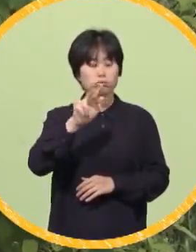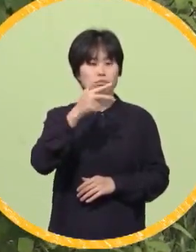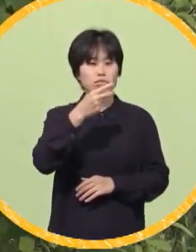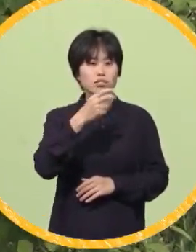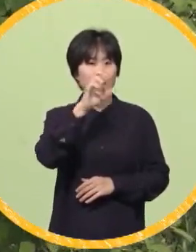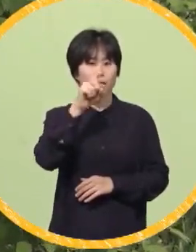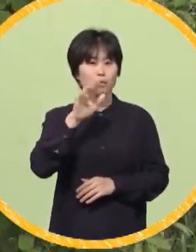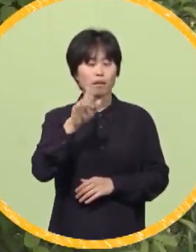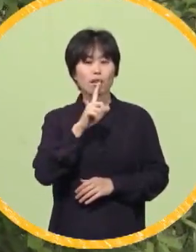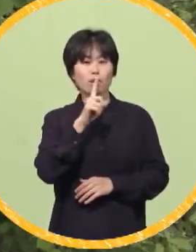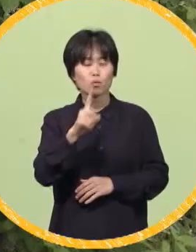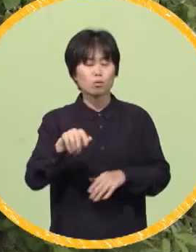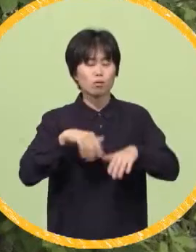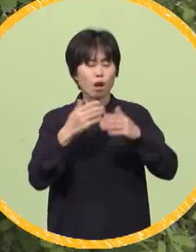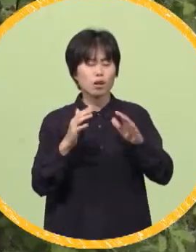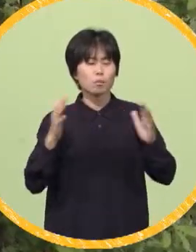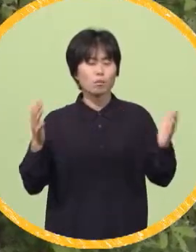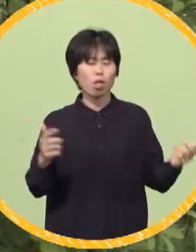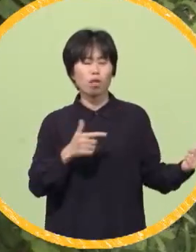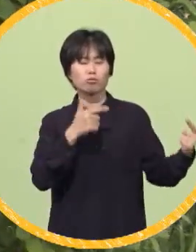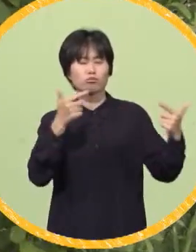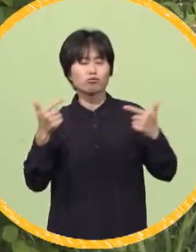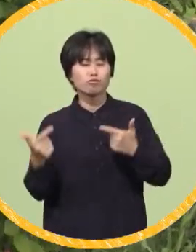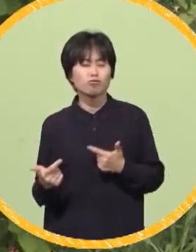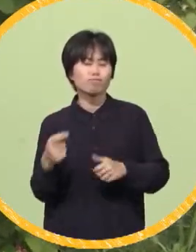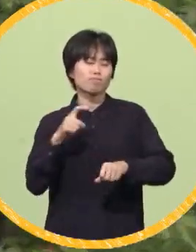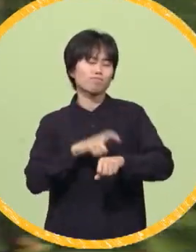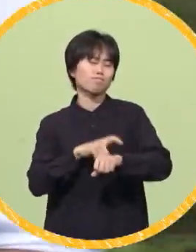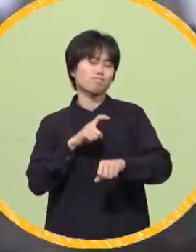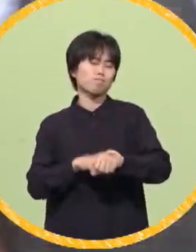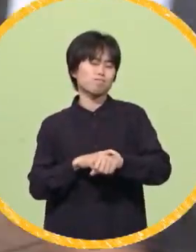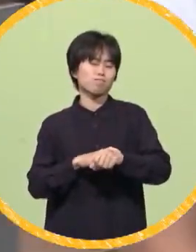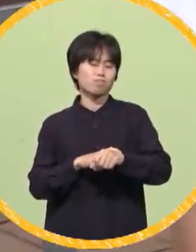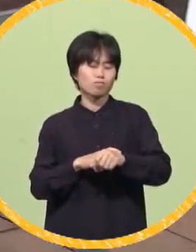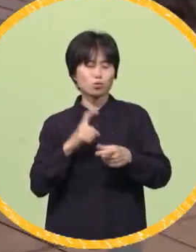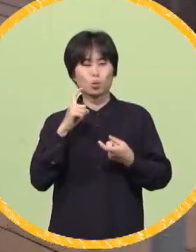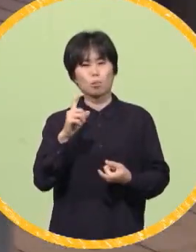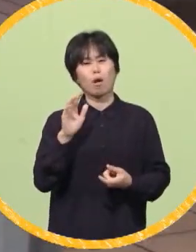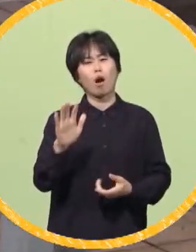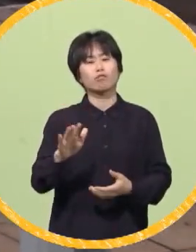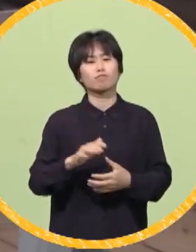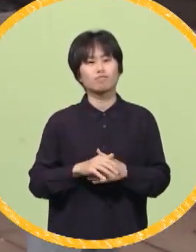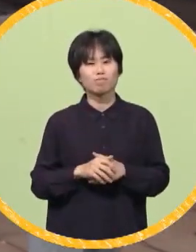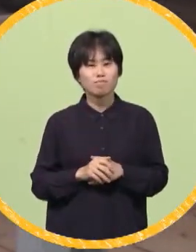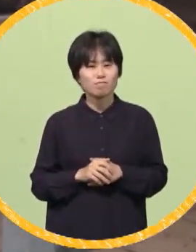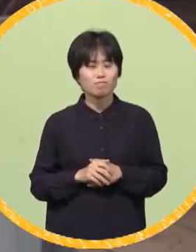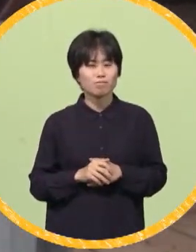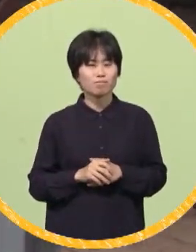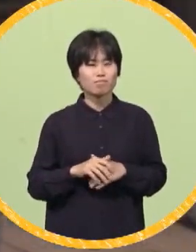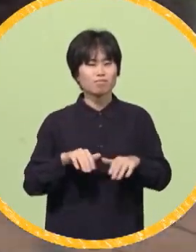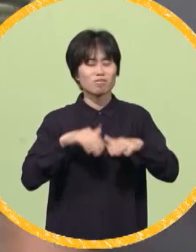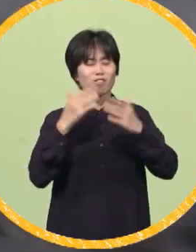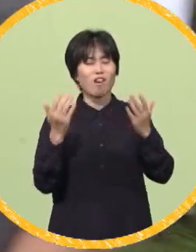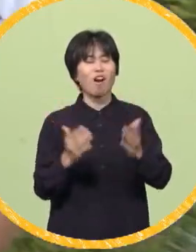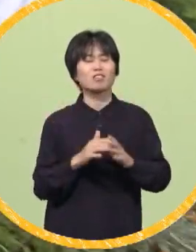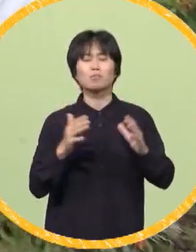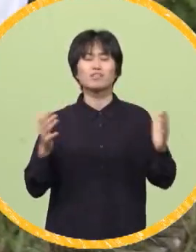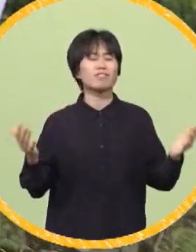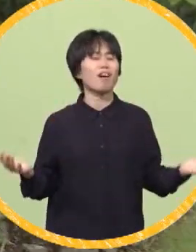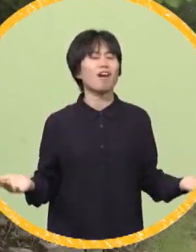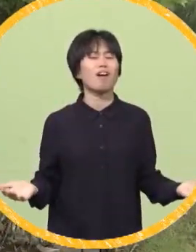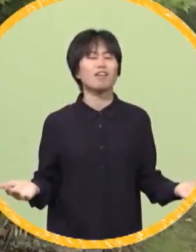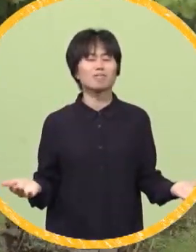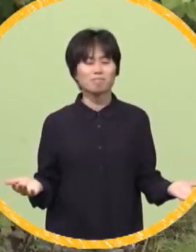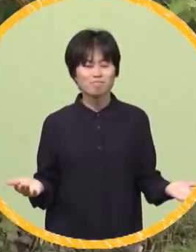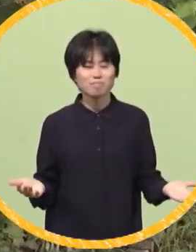甘美な時間という意味の言葉があるんですね。 何もしない甘美な時間、はい、何もしなくていいんですか？ そうですね